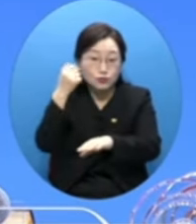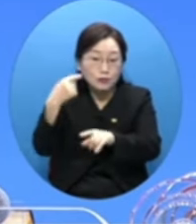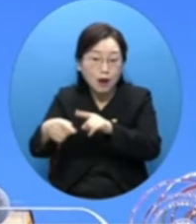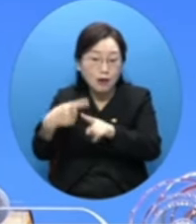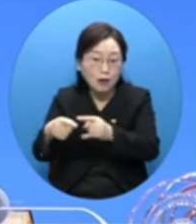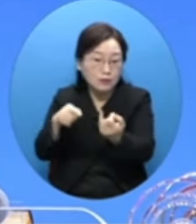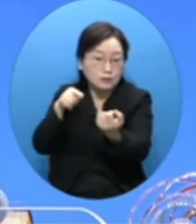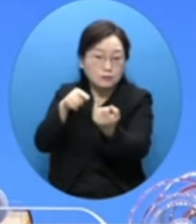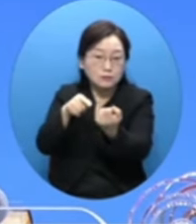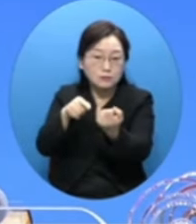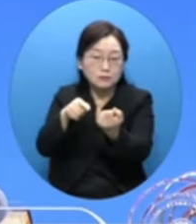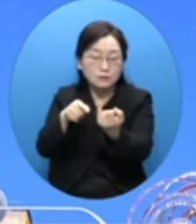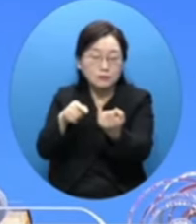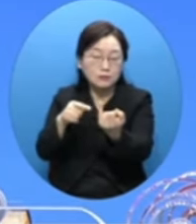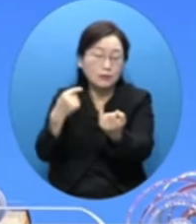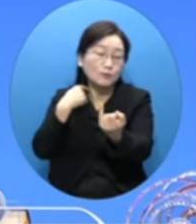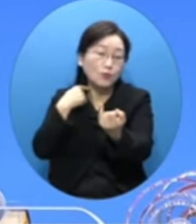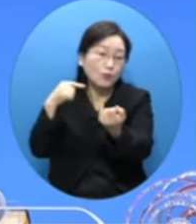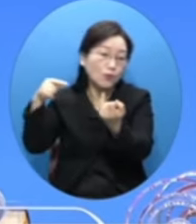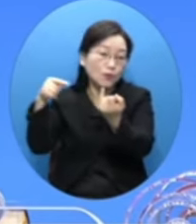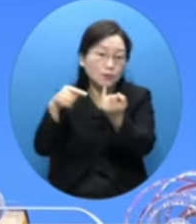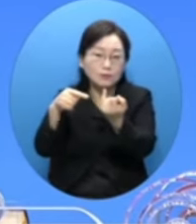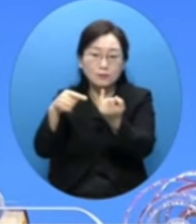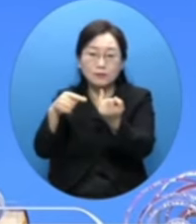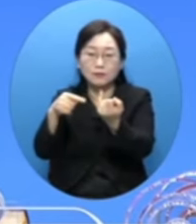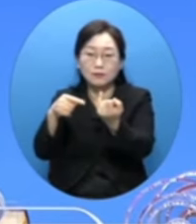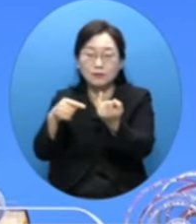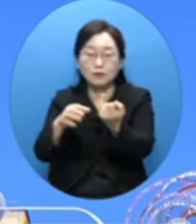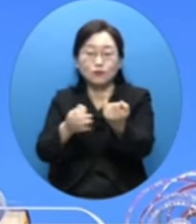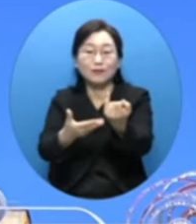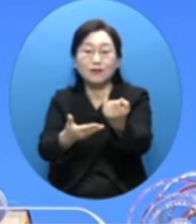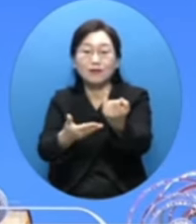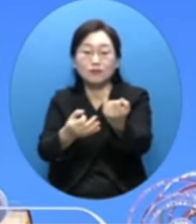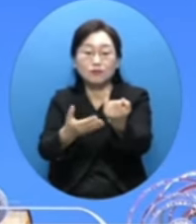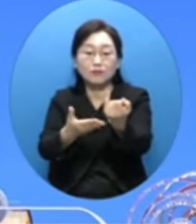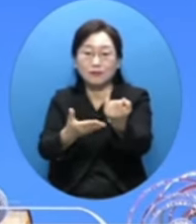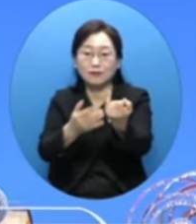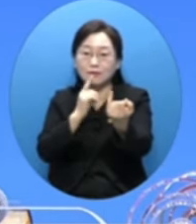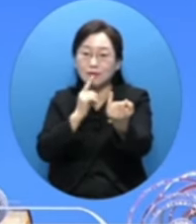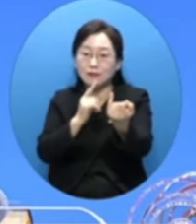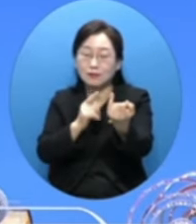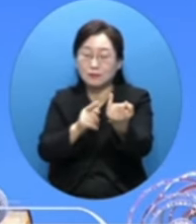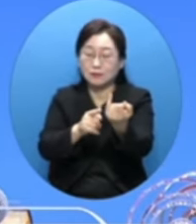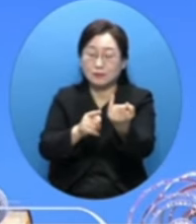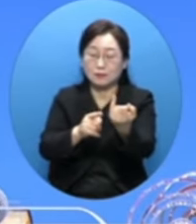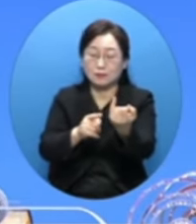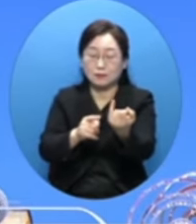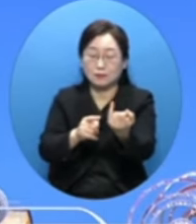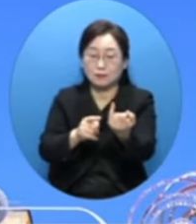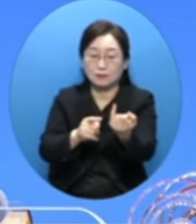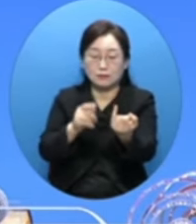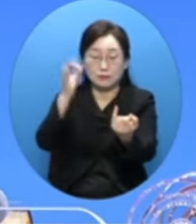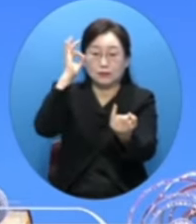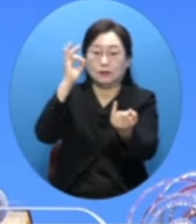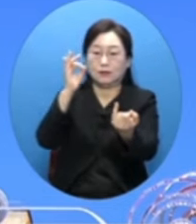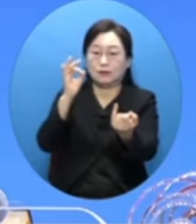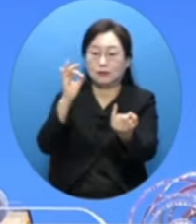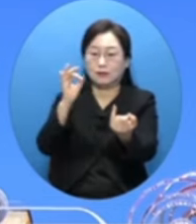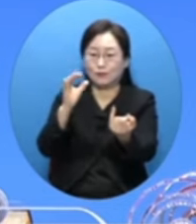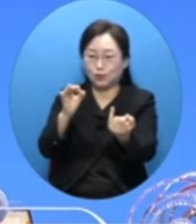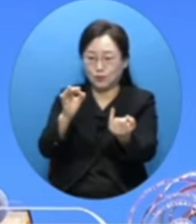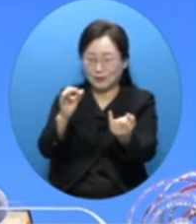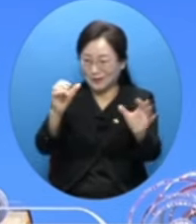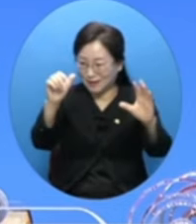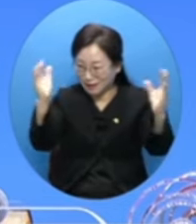만났습니다. 목에 칼을 들이대고 가진 걸 다 내놓으라고 말했습니다. 그 순간 돈을 줘도 자기가